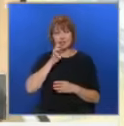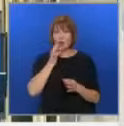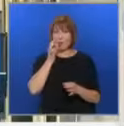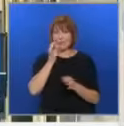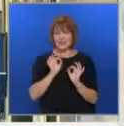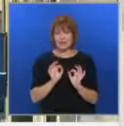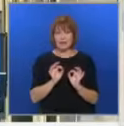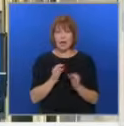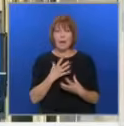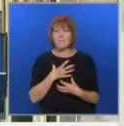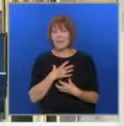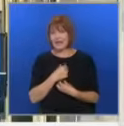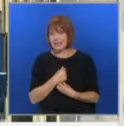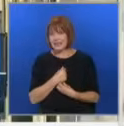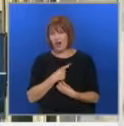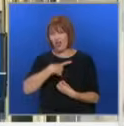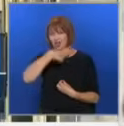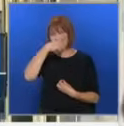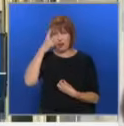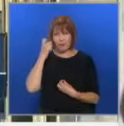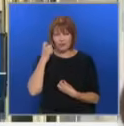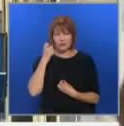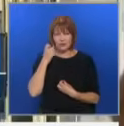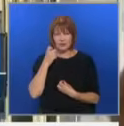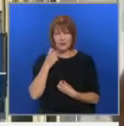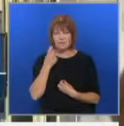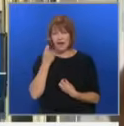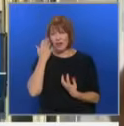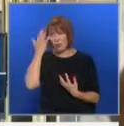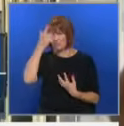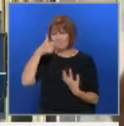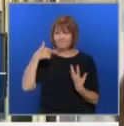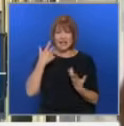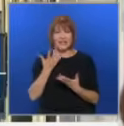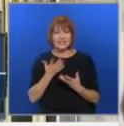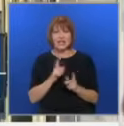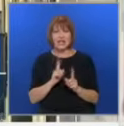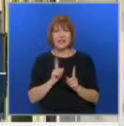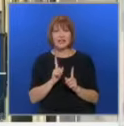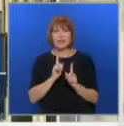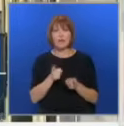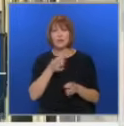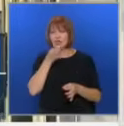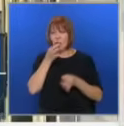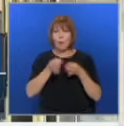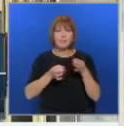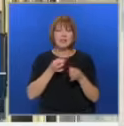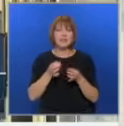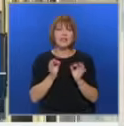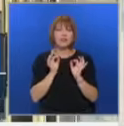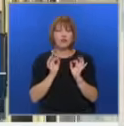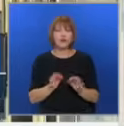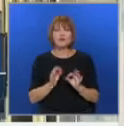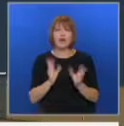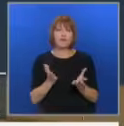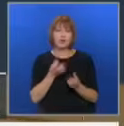така. Притеснил се, от жегата е разсеян леко и не може да обясни с сигурност и точност какво